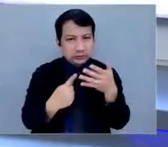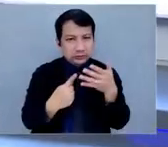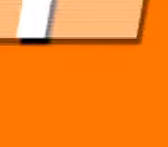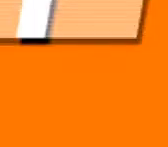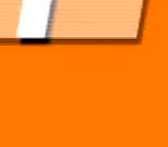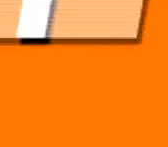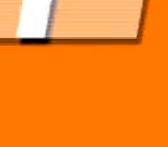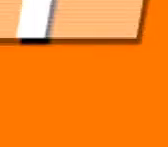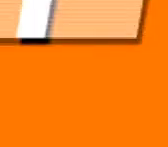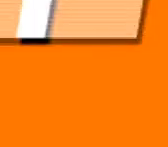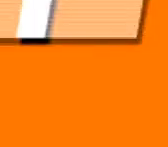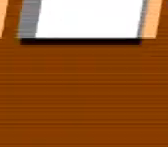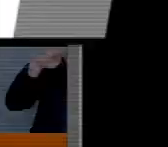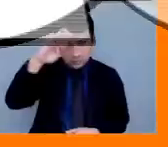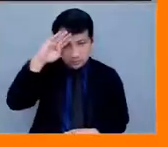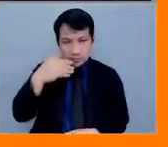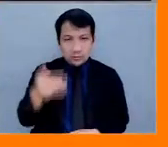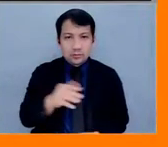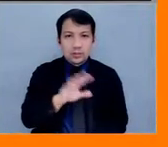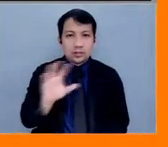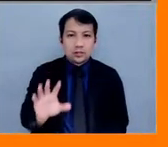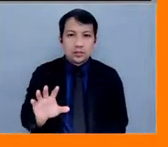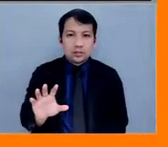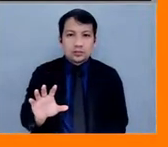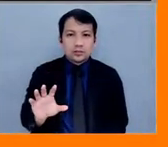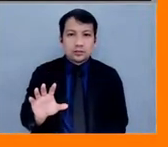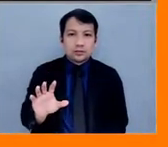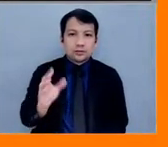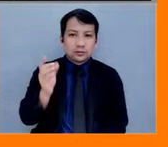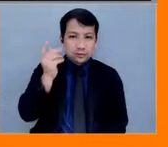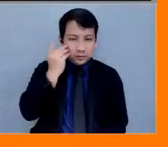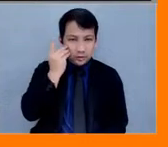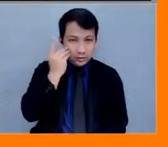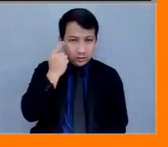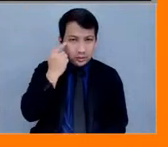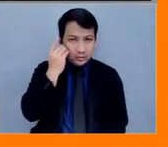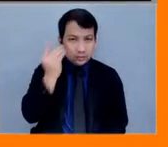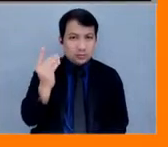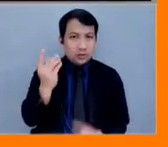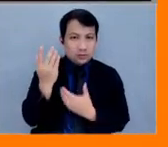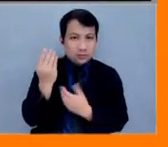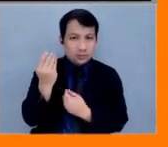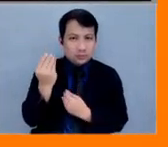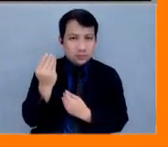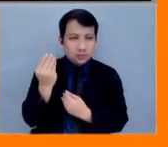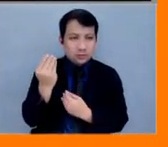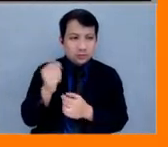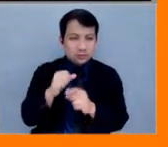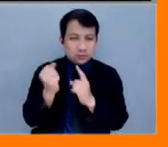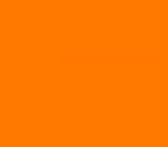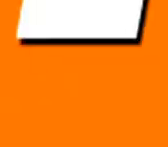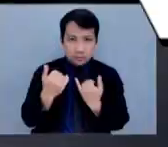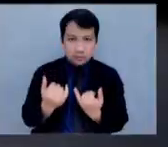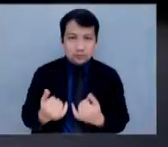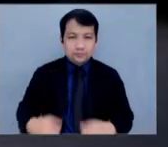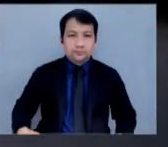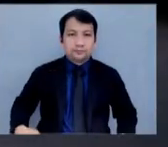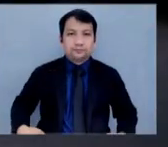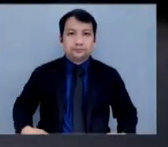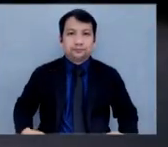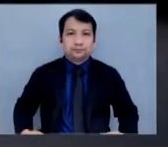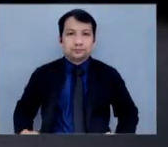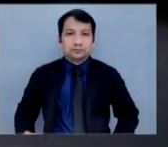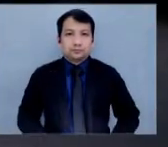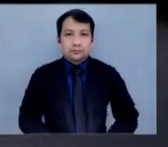Cavite City, nasa frontline ng balitang yan, si Gary De Leon. Gary, kumusta na ang sitwasyon ngayon dyan?